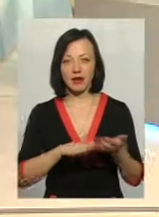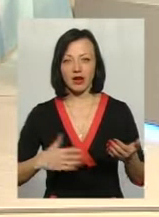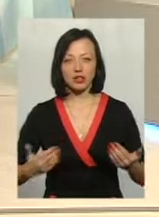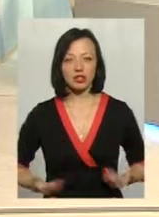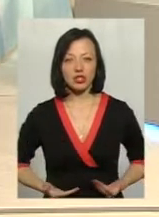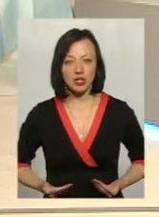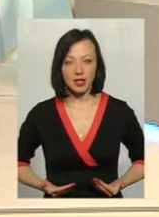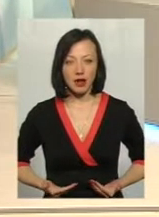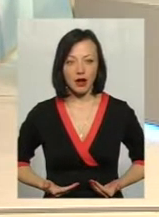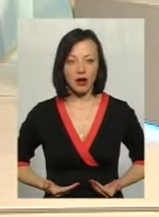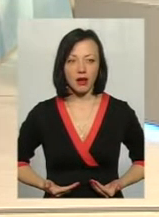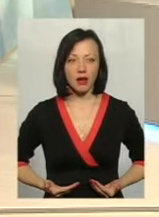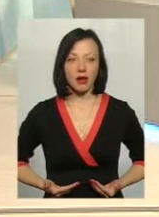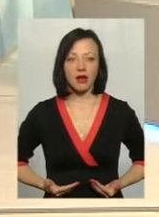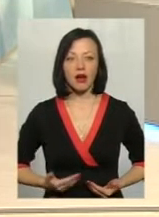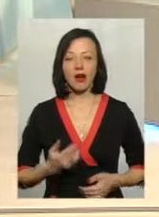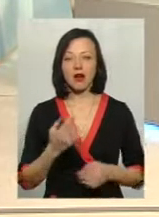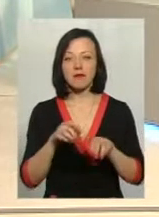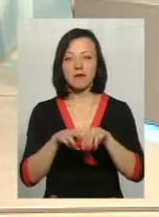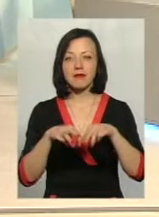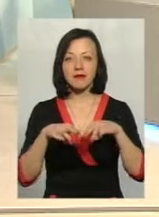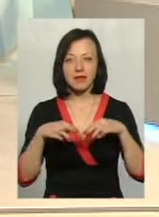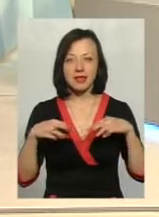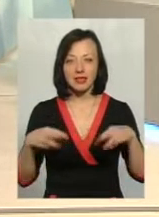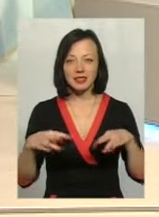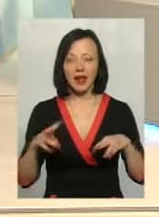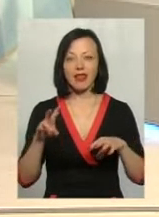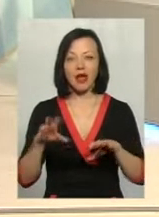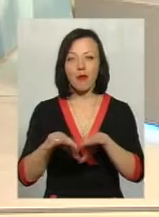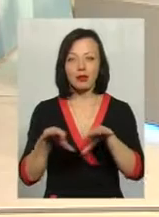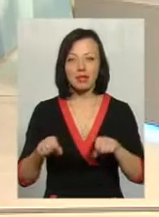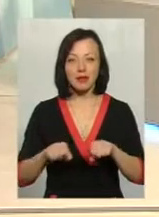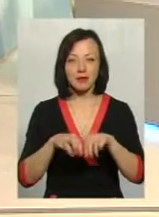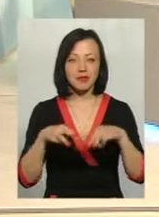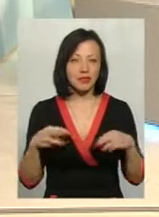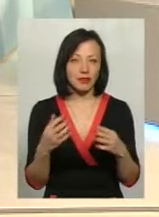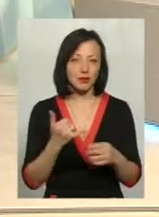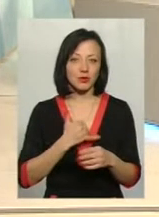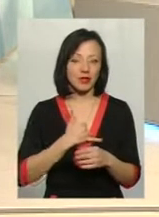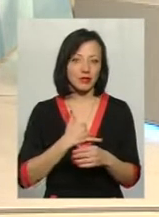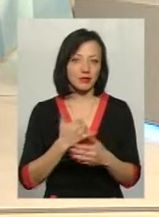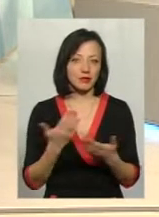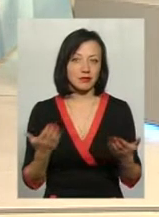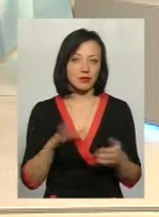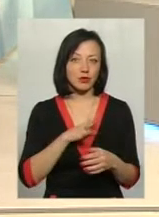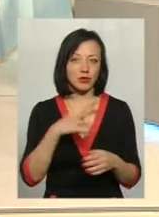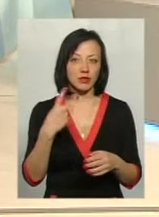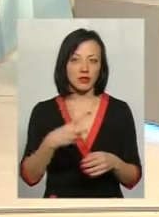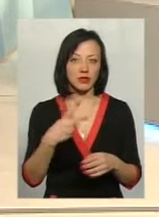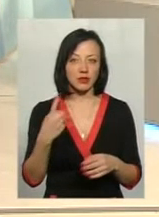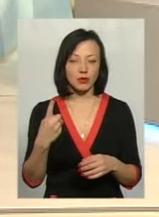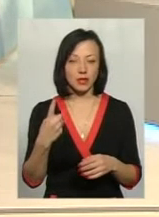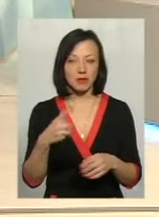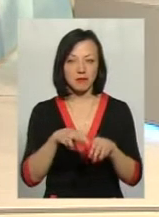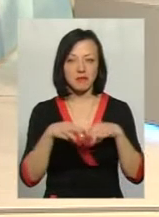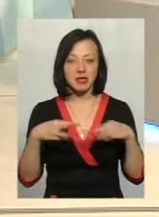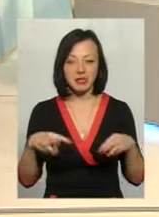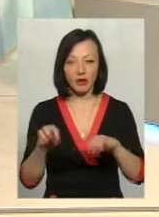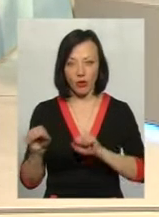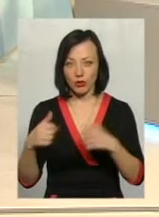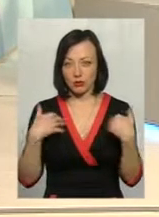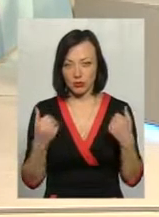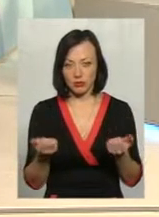життя міністра на посаді міністра менше, ну, в нас було дотепер 21 міністр. Як